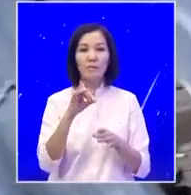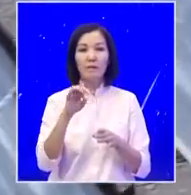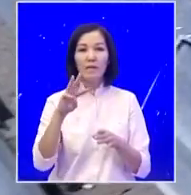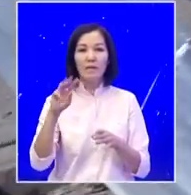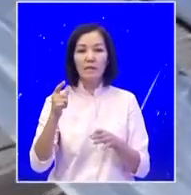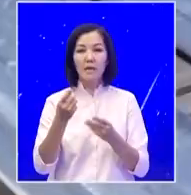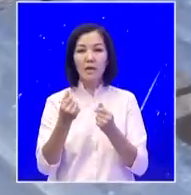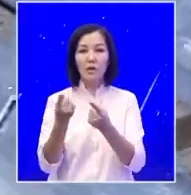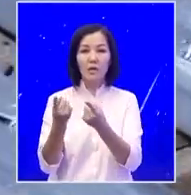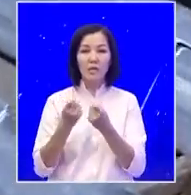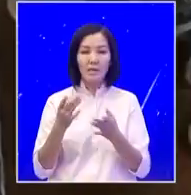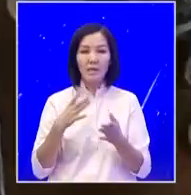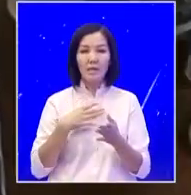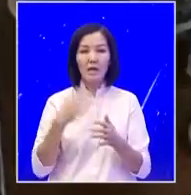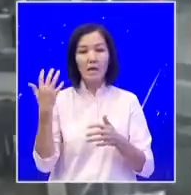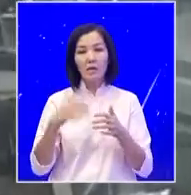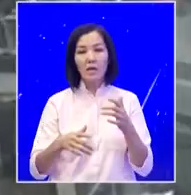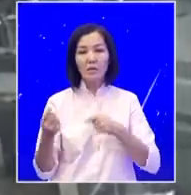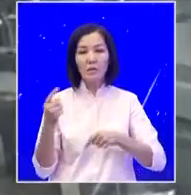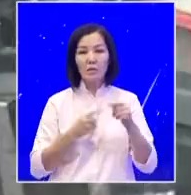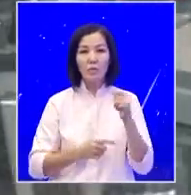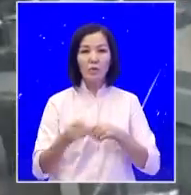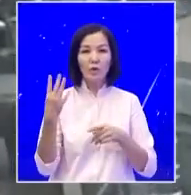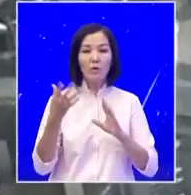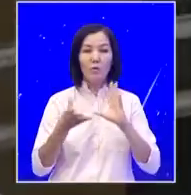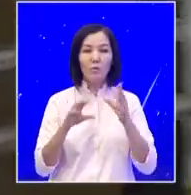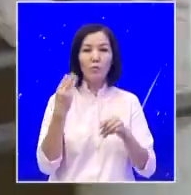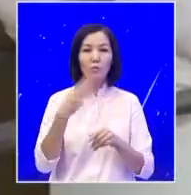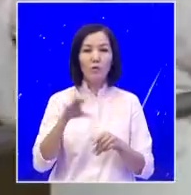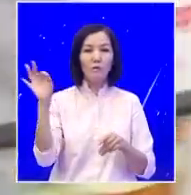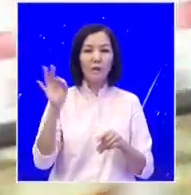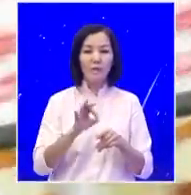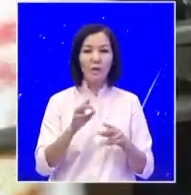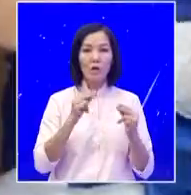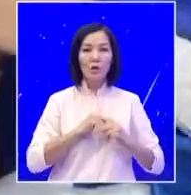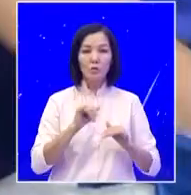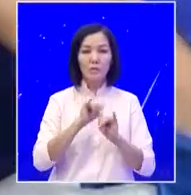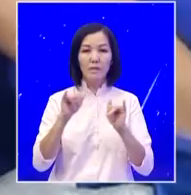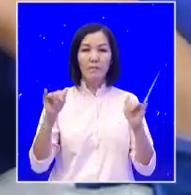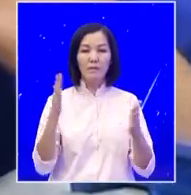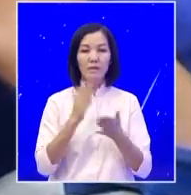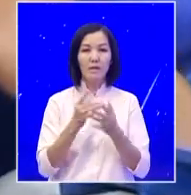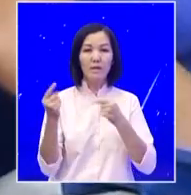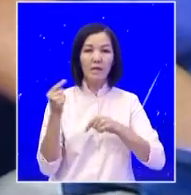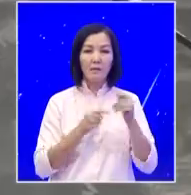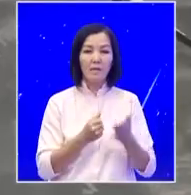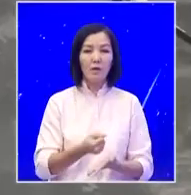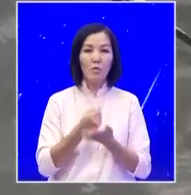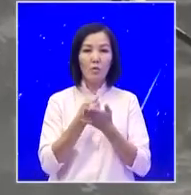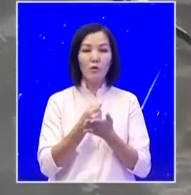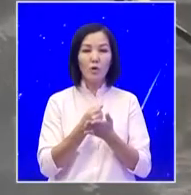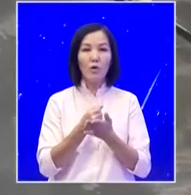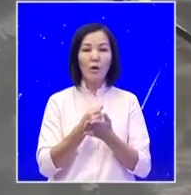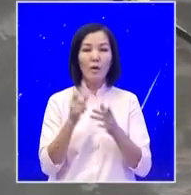тартылды. Шағын және орта кәсіп саласы 30% құрап отыр. Бұл жұмыстар әрі қарай қарқын алмақ. Кәсіпкерлерге қолдау білдіріп,